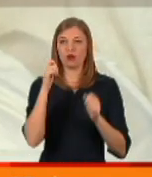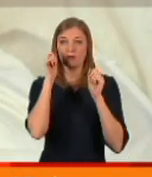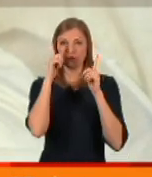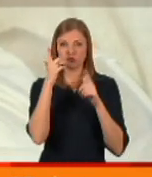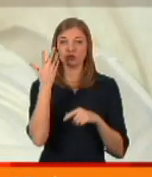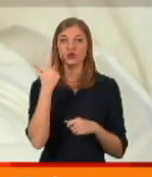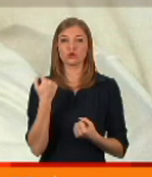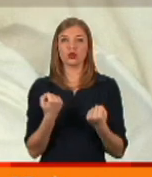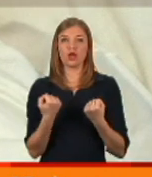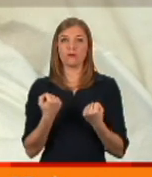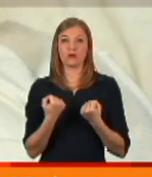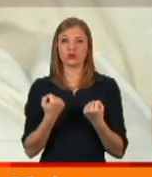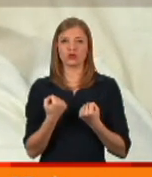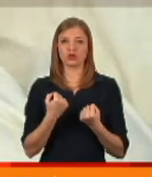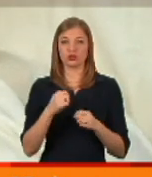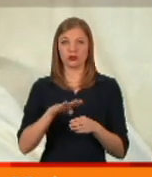коли машина